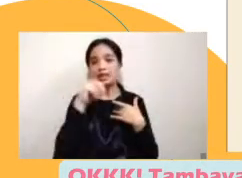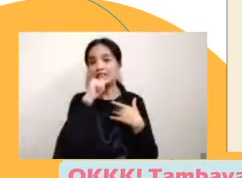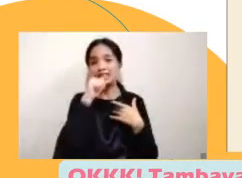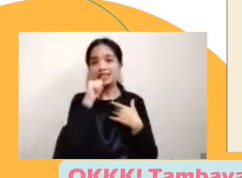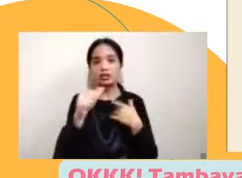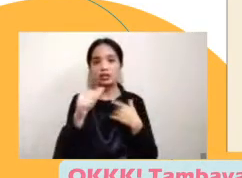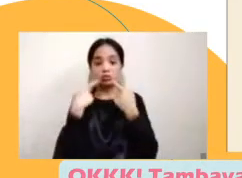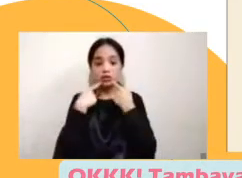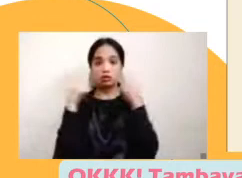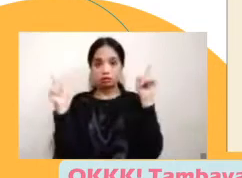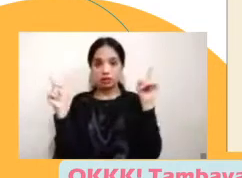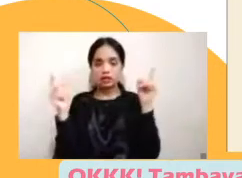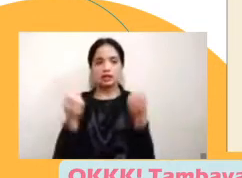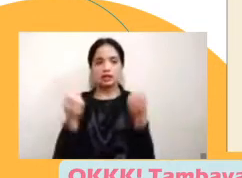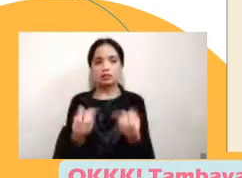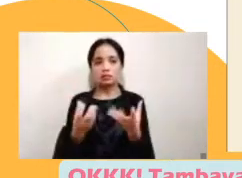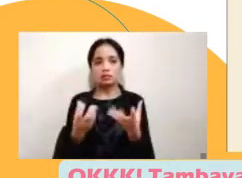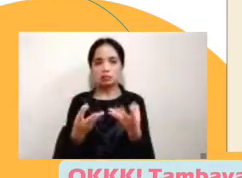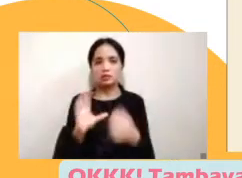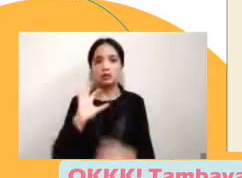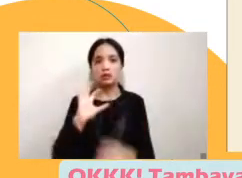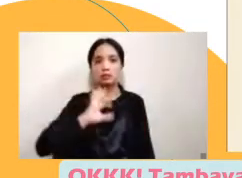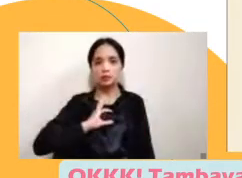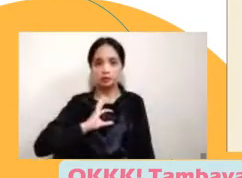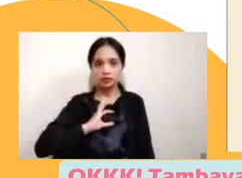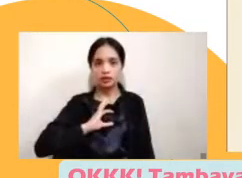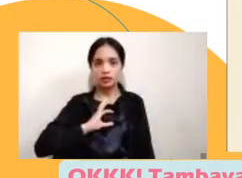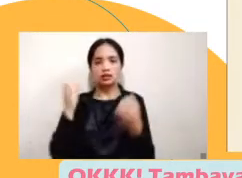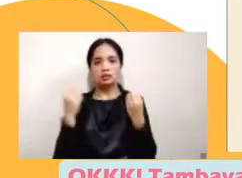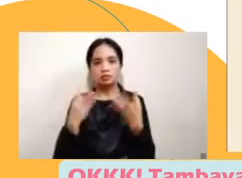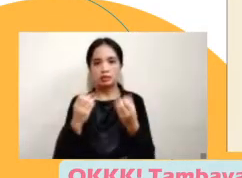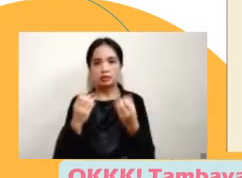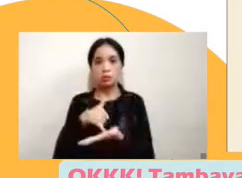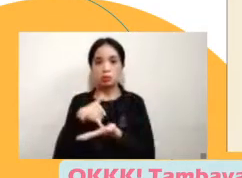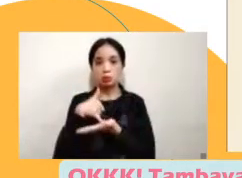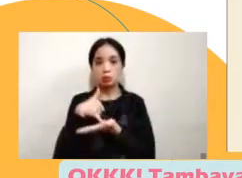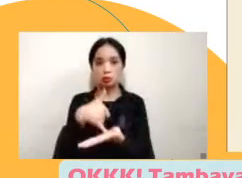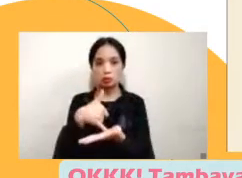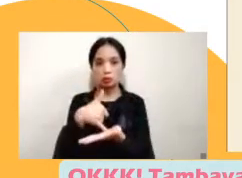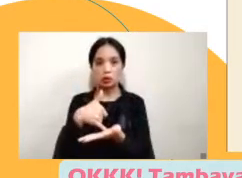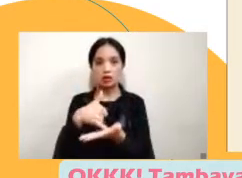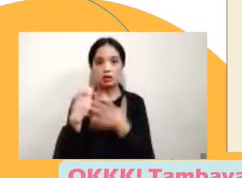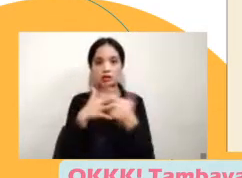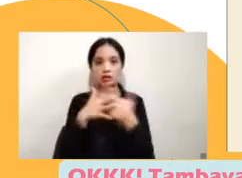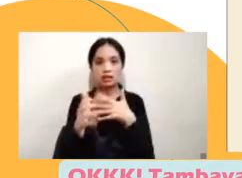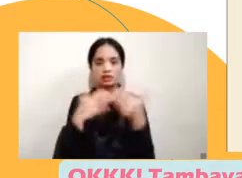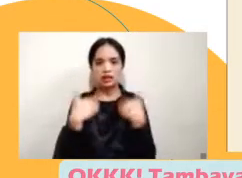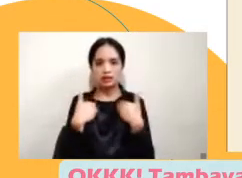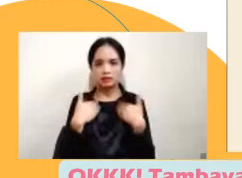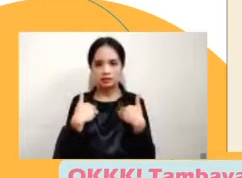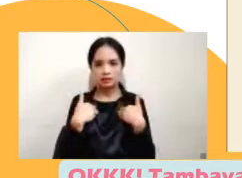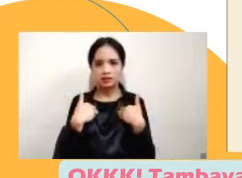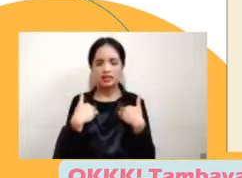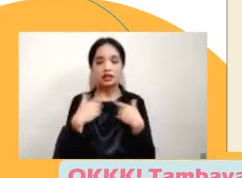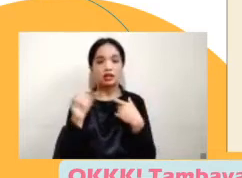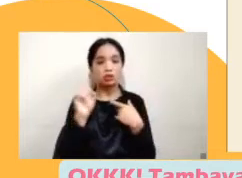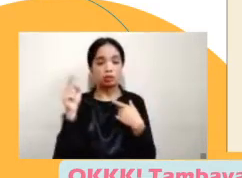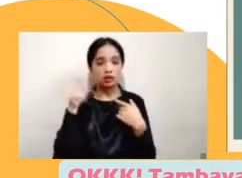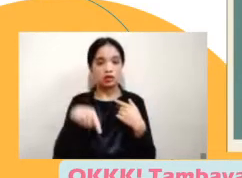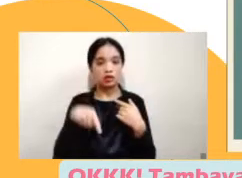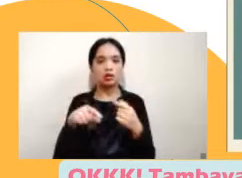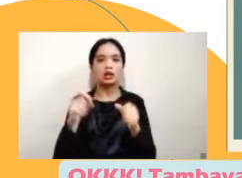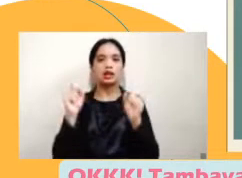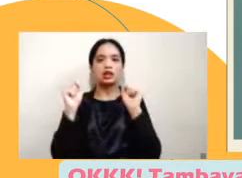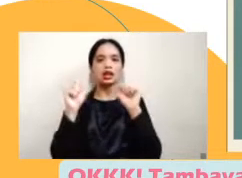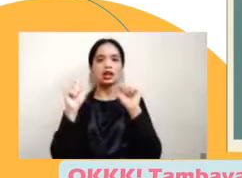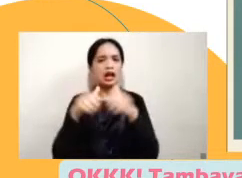tagumpay sa dami ng mga medalya o sa dami ng mga tropeyo, no, or kung anong meron tayo. Ito ay nasusukat